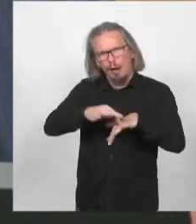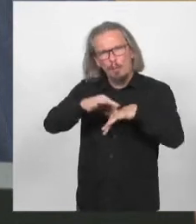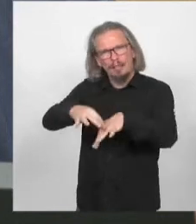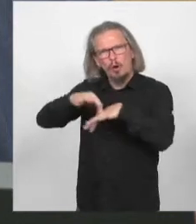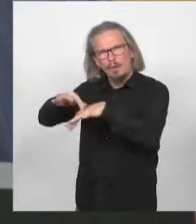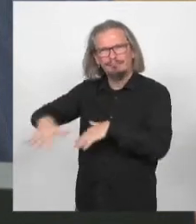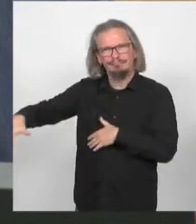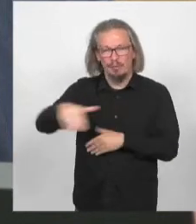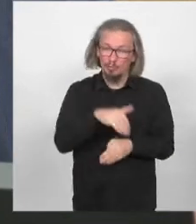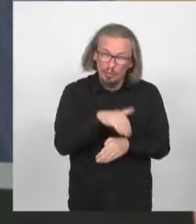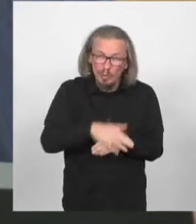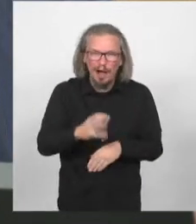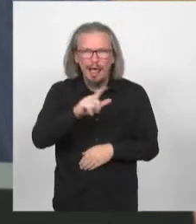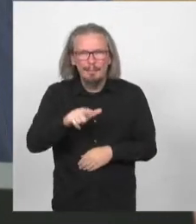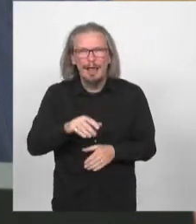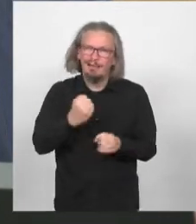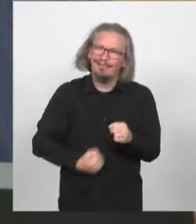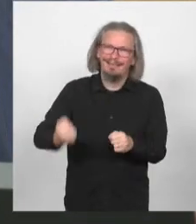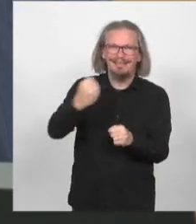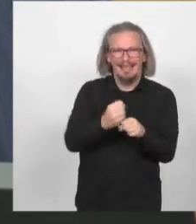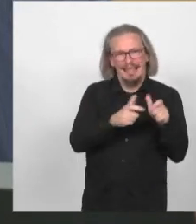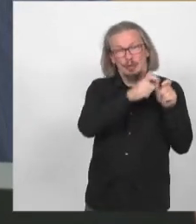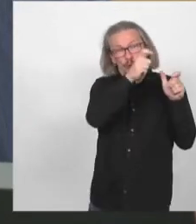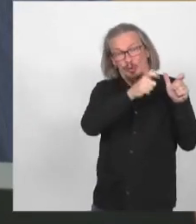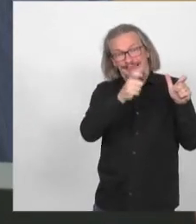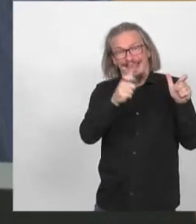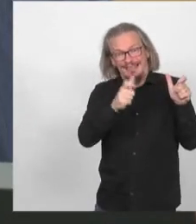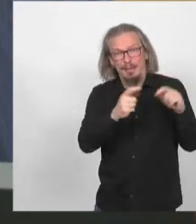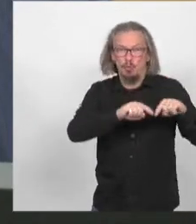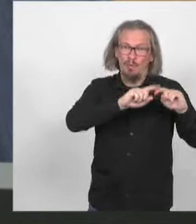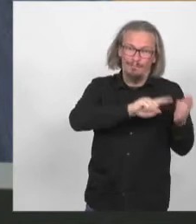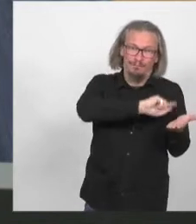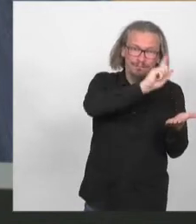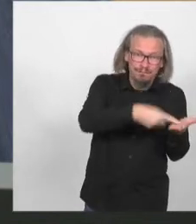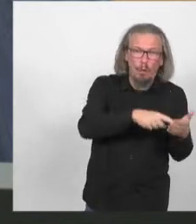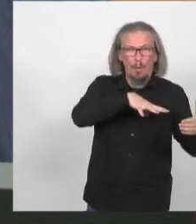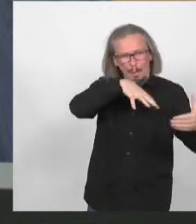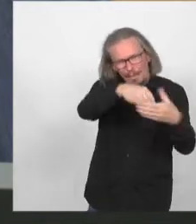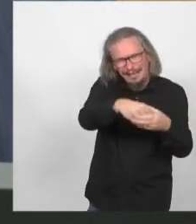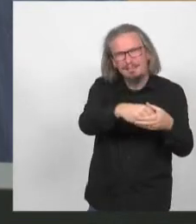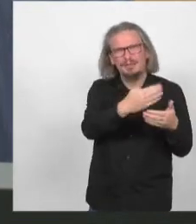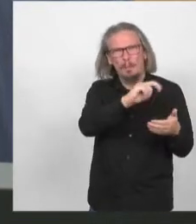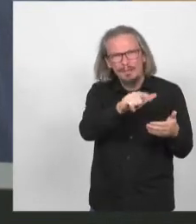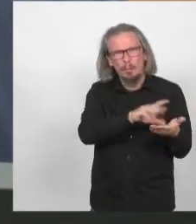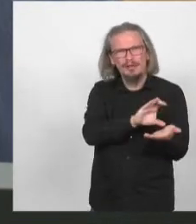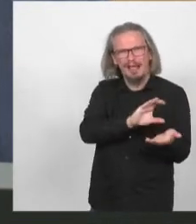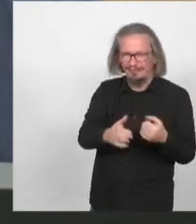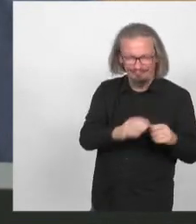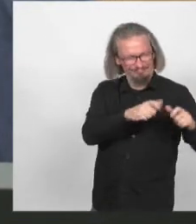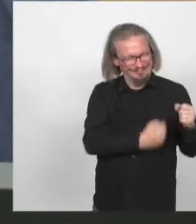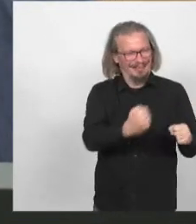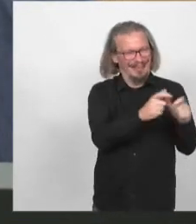Et ce soir, la MEL va voter et va créer une société de fonds de participation métropolitaine qui doit aider au